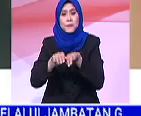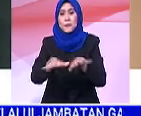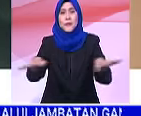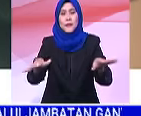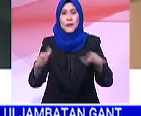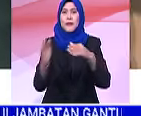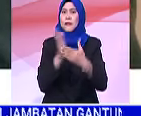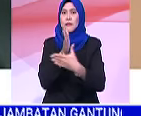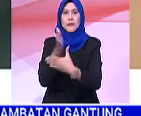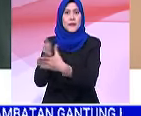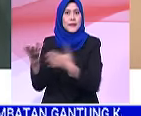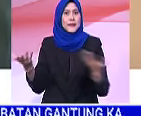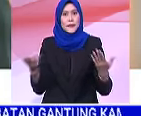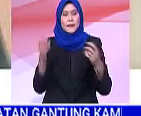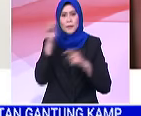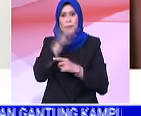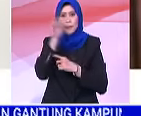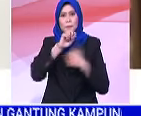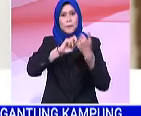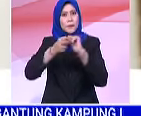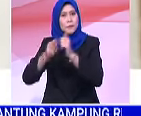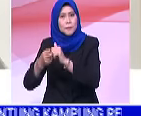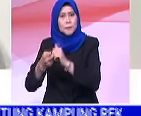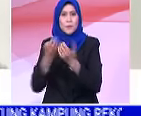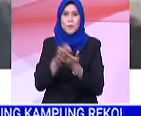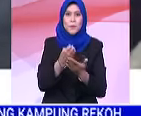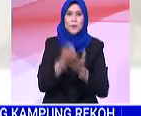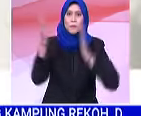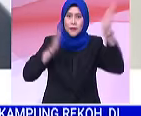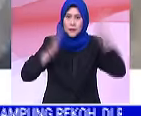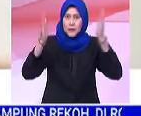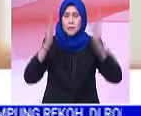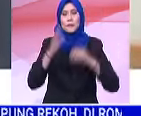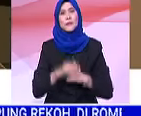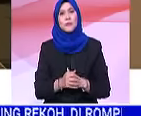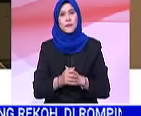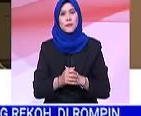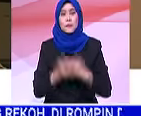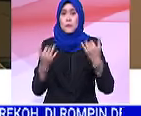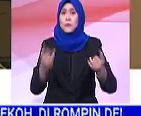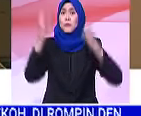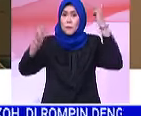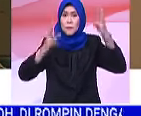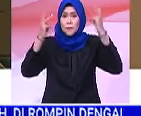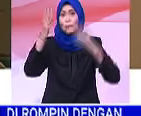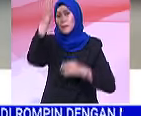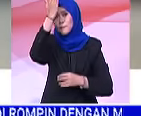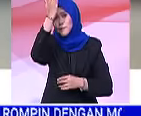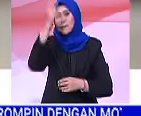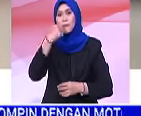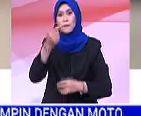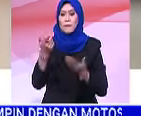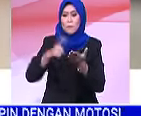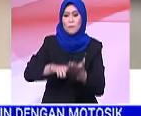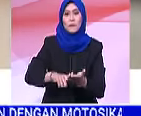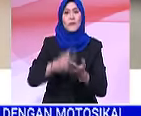mengancam dan meruncingkan ekonomi negara serta sosioekonomi rakyat jelata. Perkara yang turut membimbangkan yang di-Pertuan Agong adalah